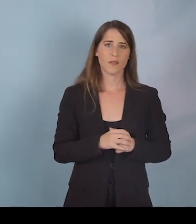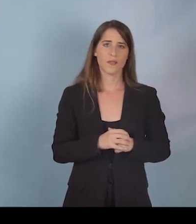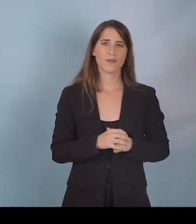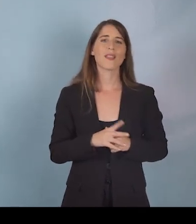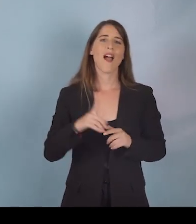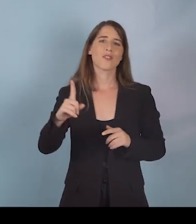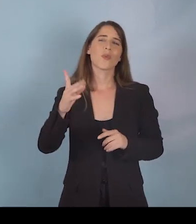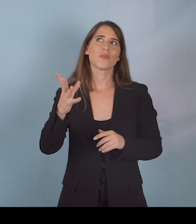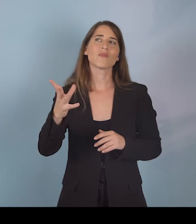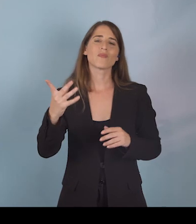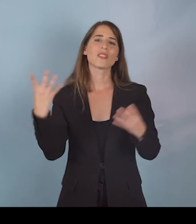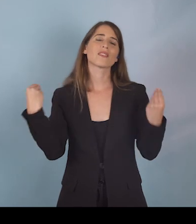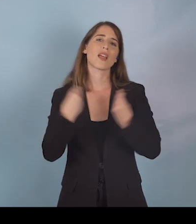σκητάλι.